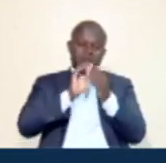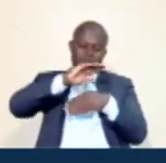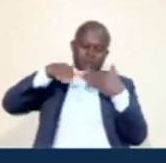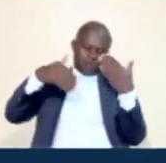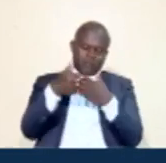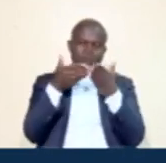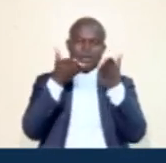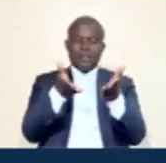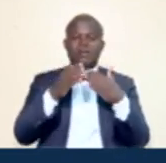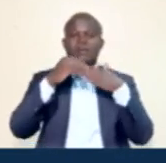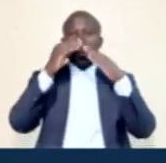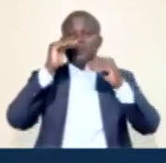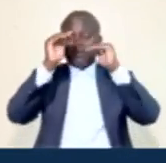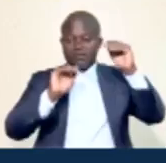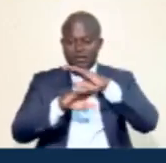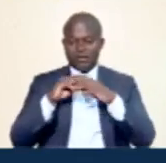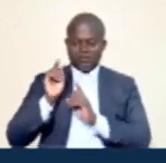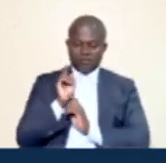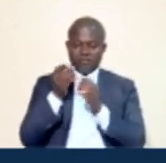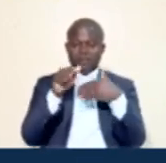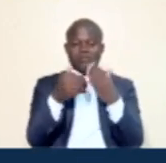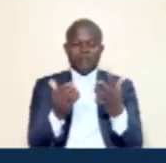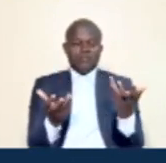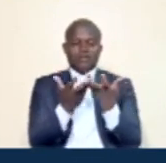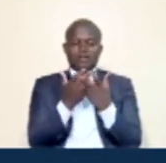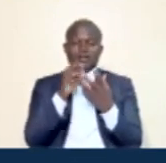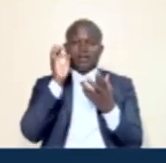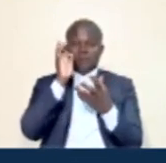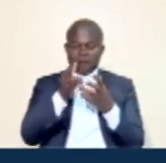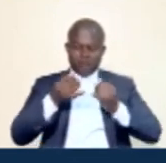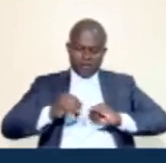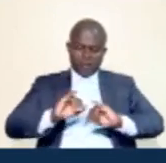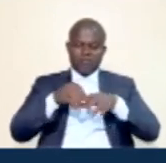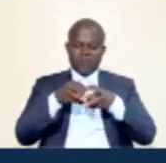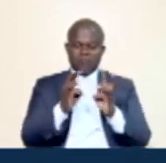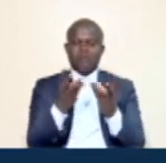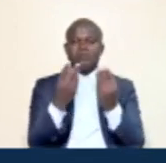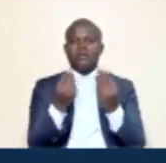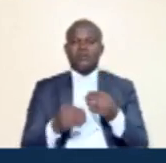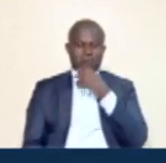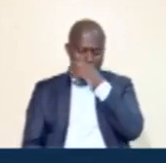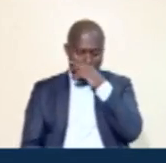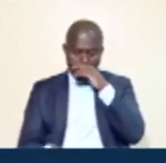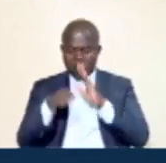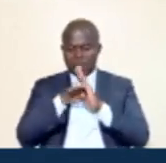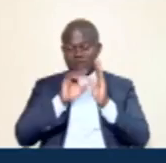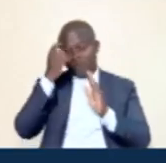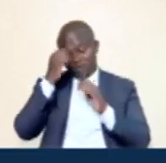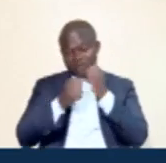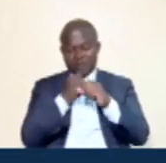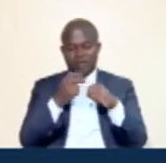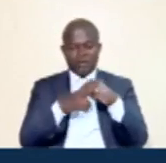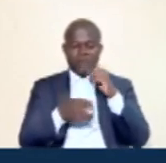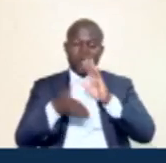bahari, abagavana bahari, inzego z'umutekano zihari, twahuye bazajya kubishyira mu bikorwa ku buryo bworoshye. Gahunda ya guverinoma y'imyaka irindwi yo